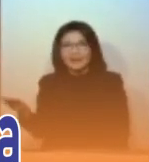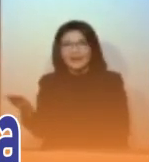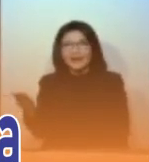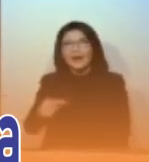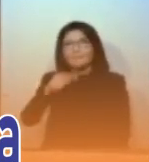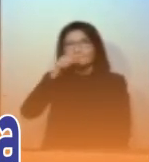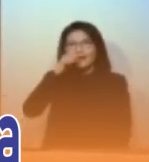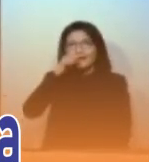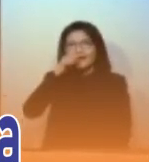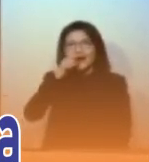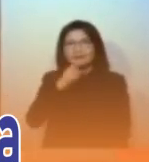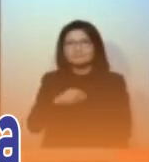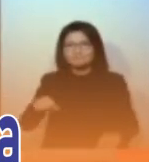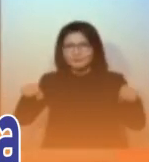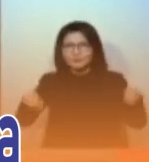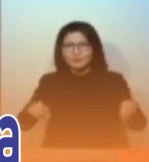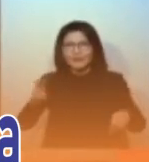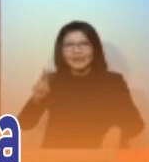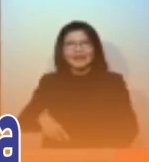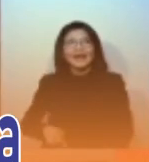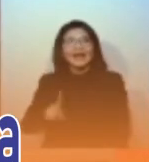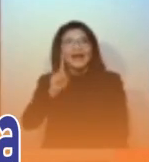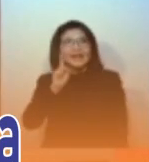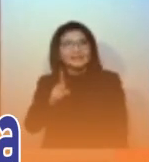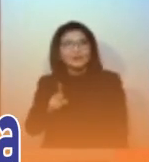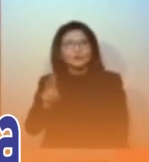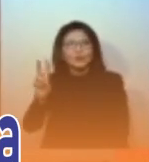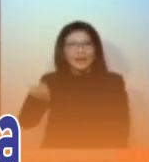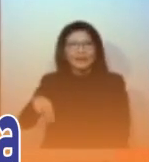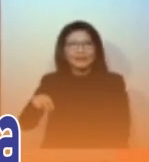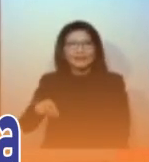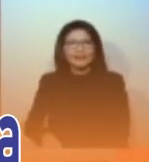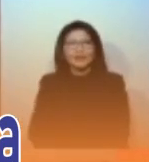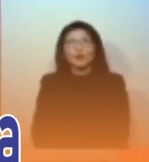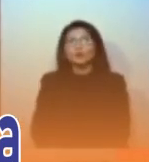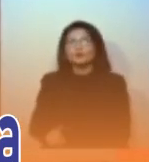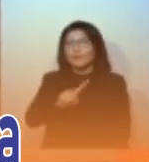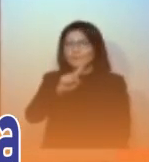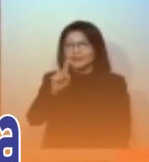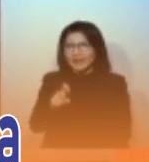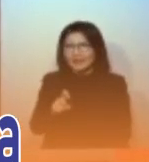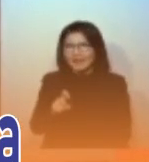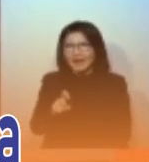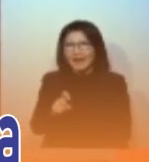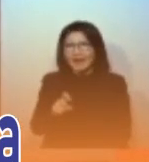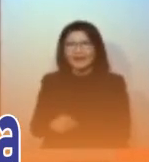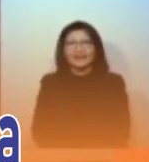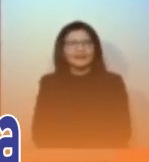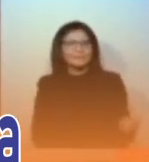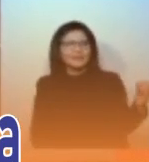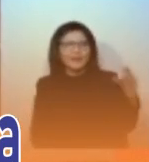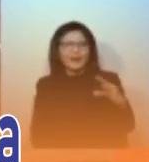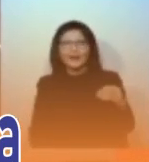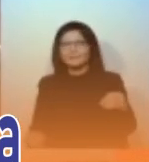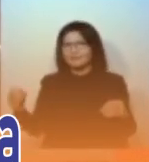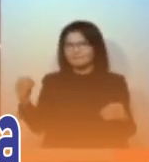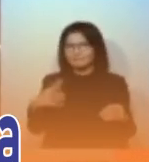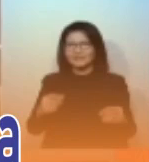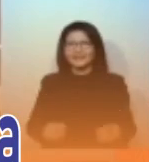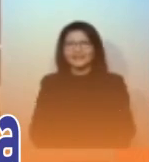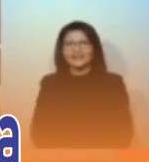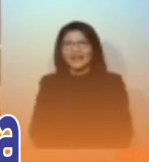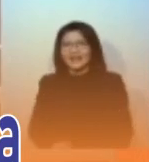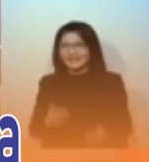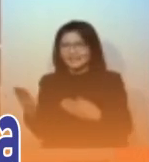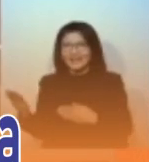ke tempat duduk masing-masing. Masih ada satu segmen lagi untuk bertanya dan juga saling menanggapi. Kami persilakan bapak-bapak untuk